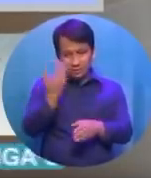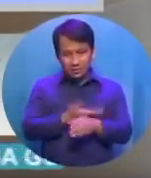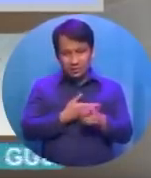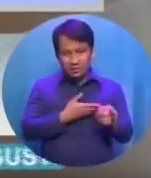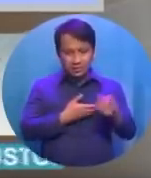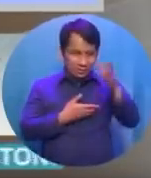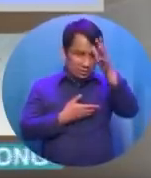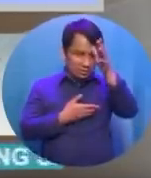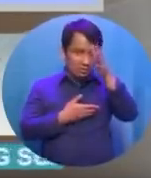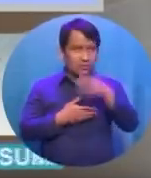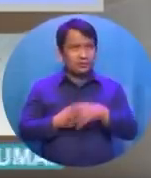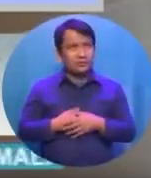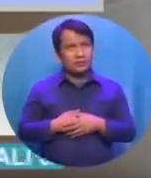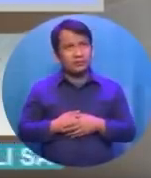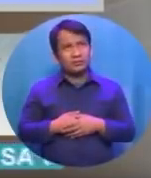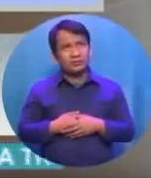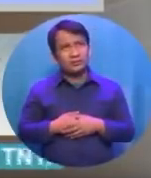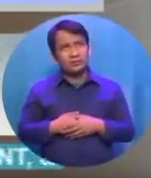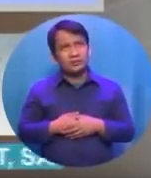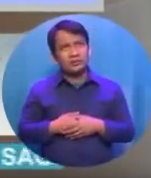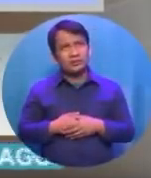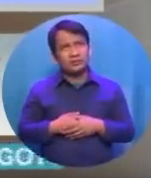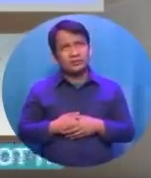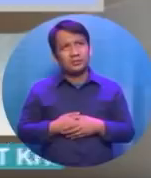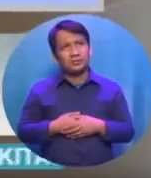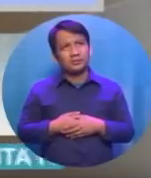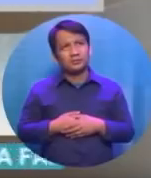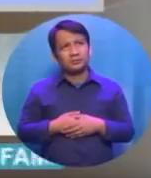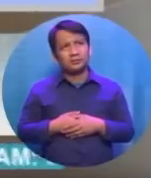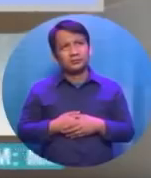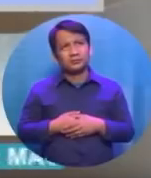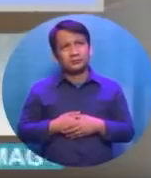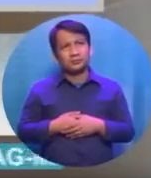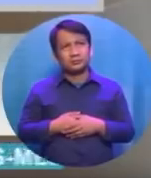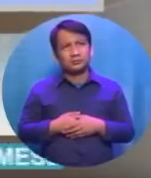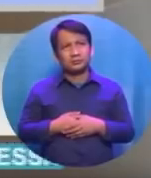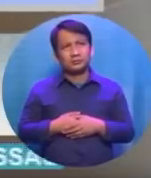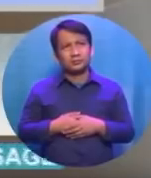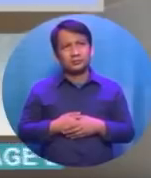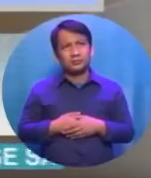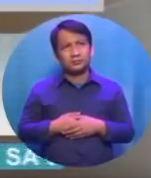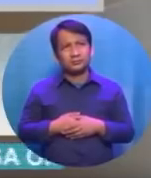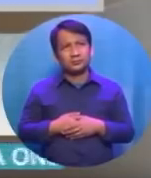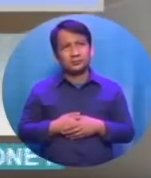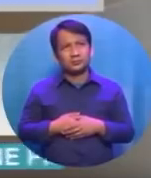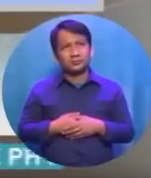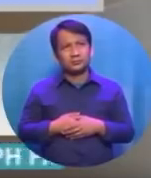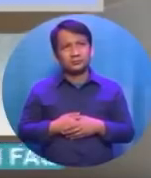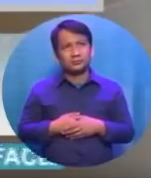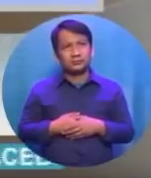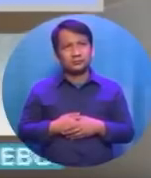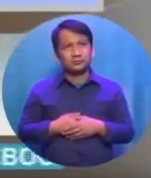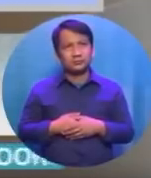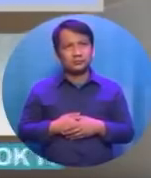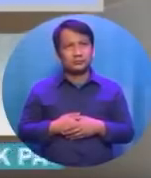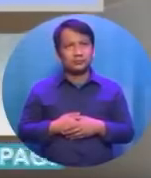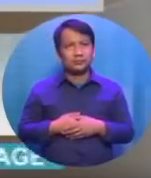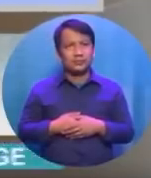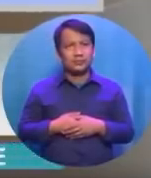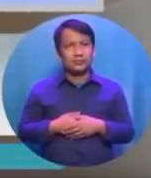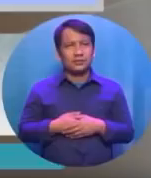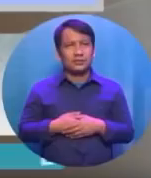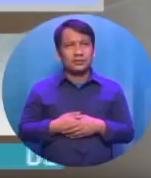Ito na. DNA test result. Okay. Easy DNA. Hindi ko muna titingnan para pipintahan ko mamaya.